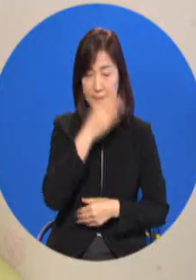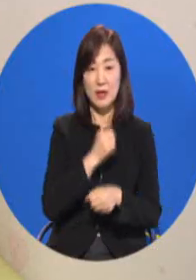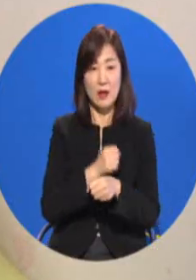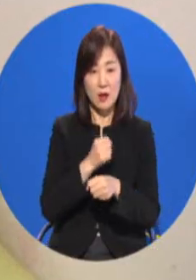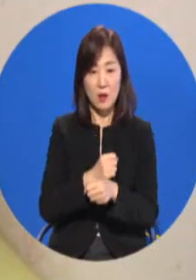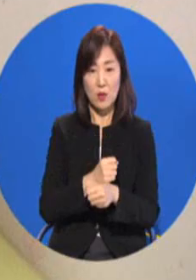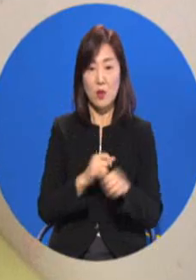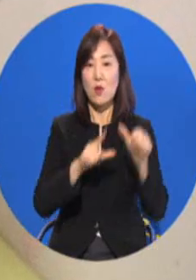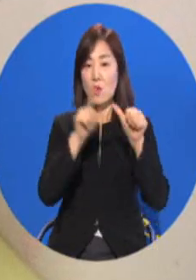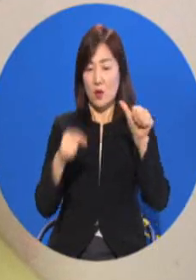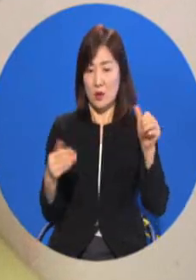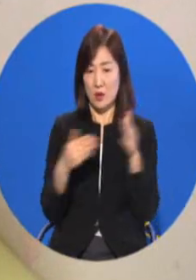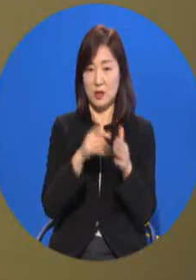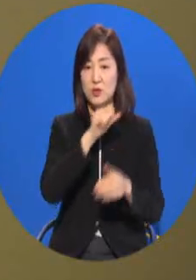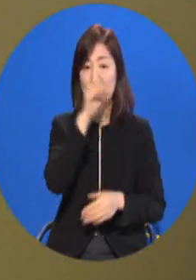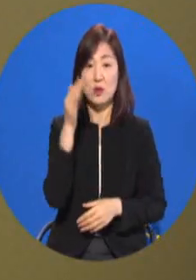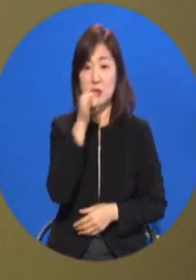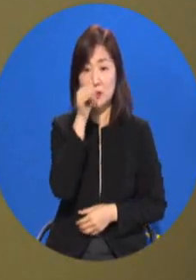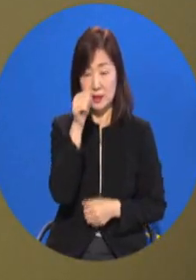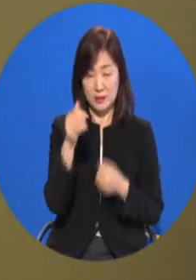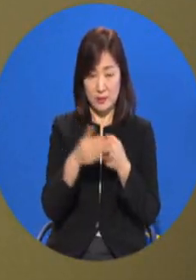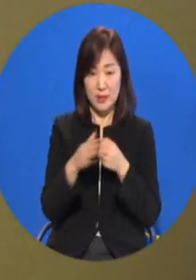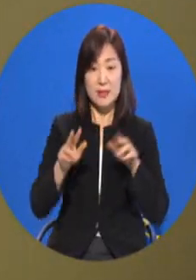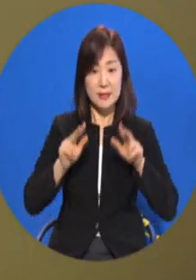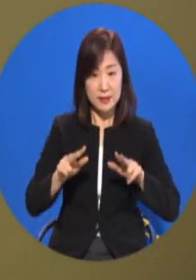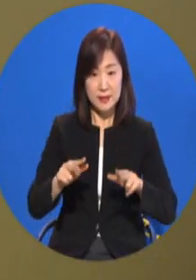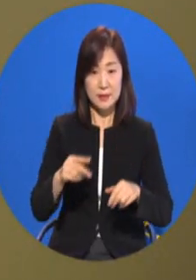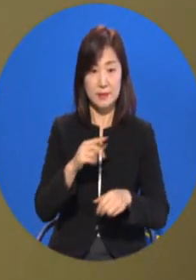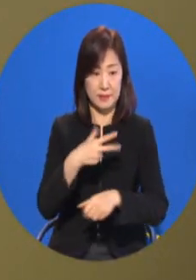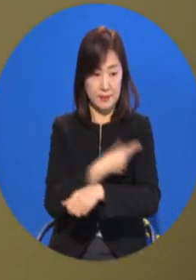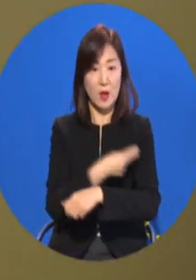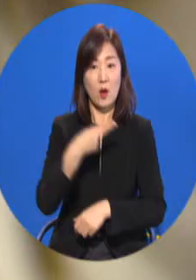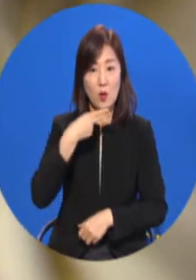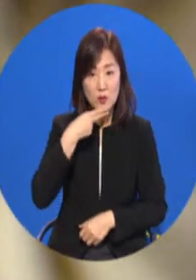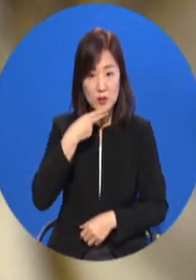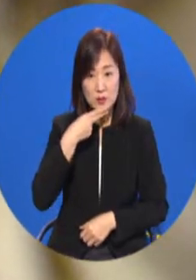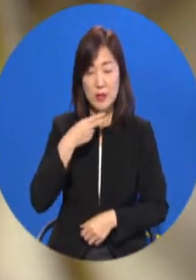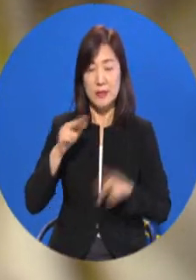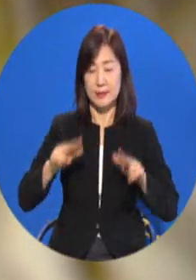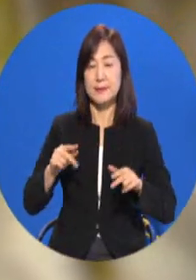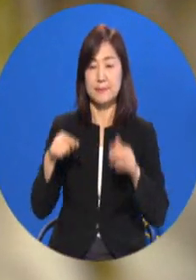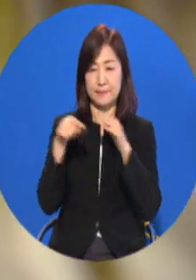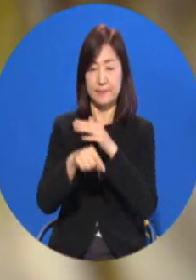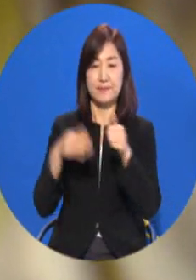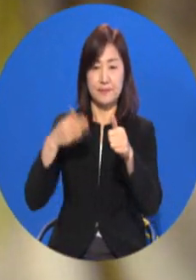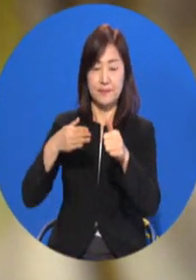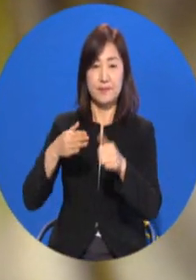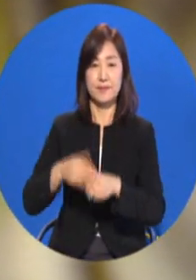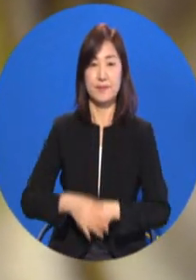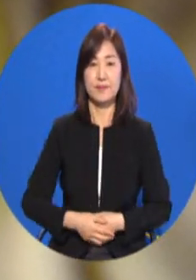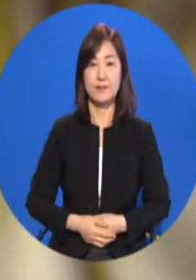독감이 5월까지 유행할 수 있다며 예방접종을 안 한 경우 지금이라도 해야 한다고 조언했습니다. MBC 뉴스 김한수입니다.